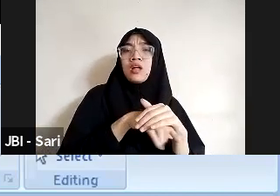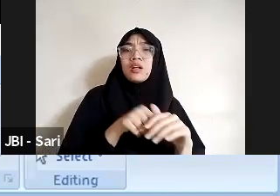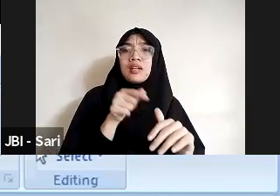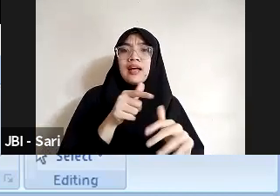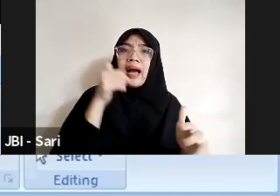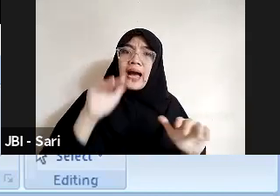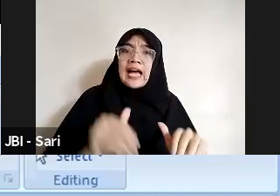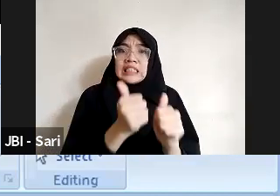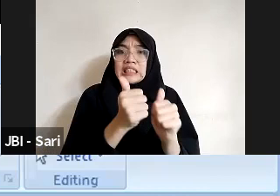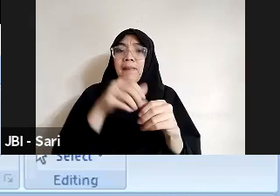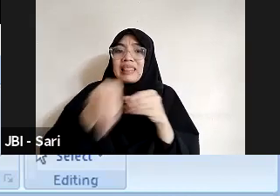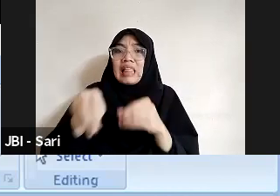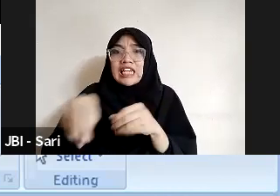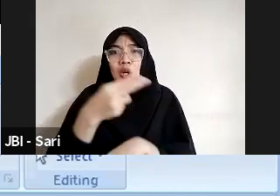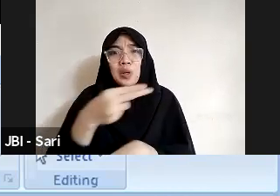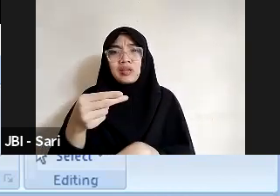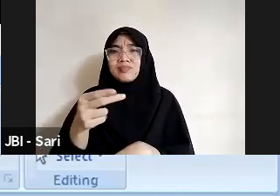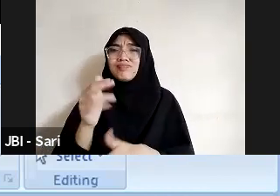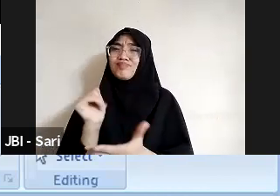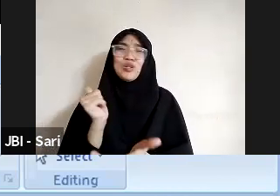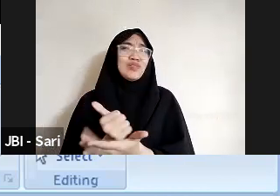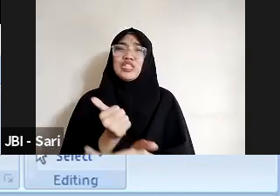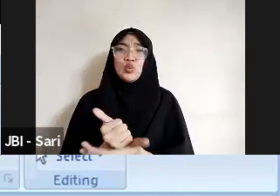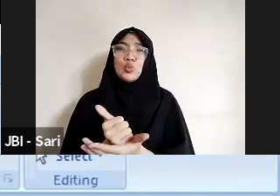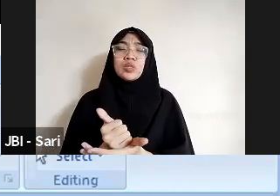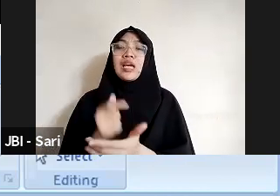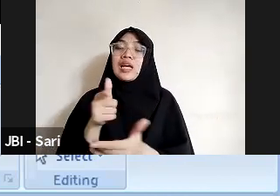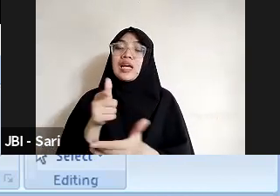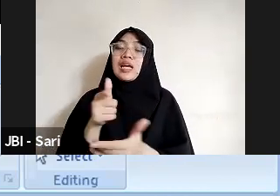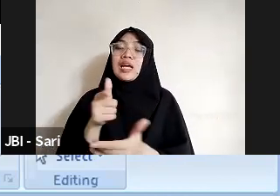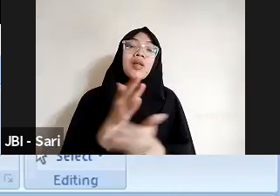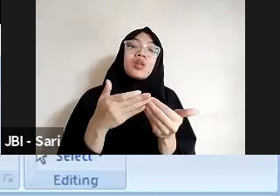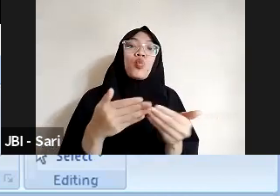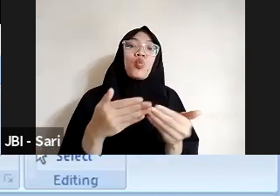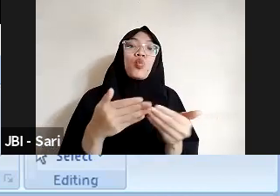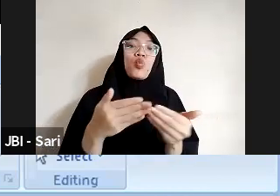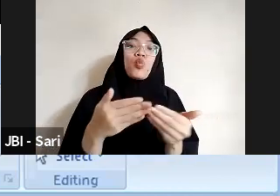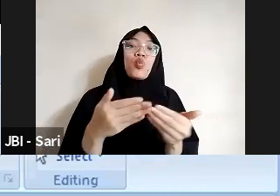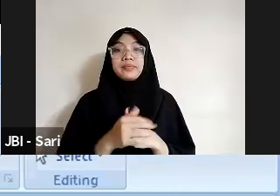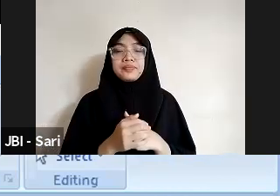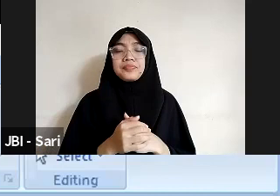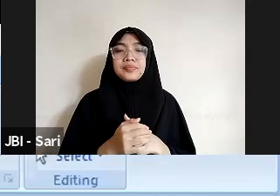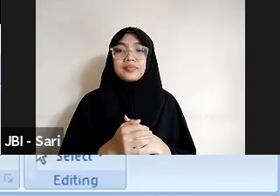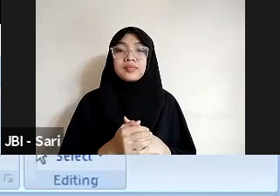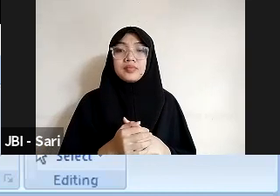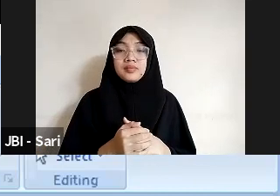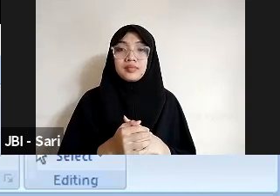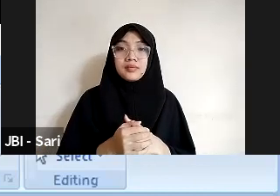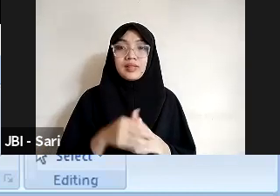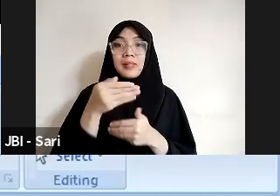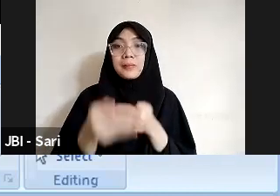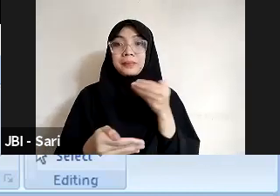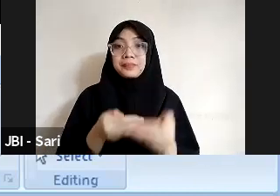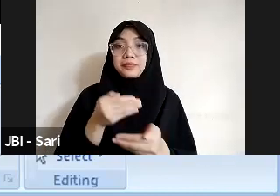dihasilkan oleh petani. Dan ini dibuka peluang bahasa oleh kementerian, bahasa ini kan kata-katanya menteri, impor